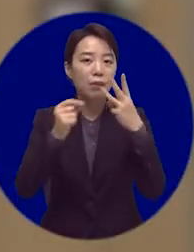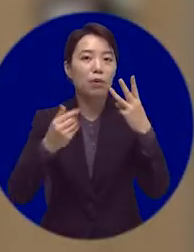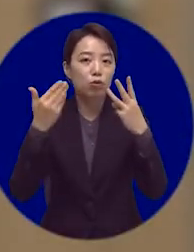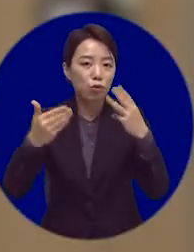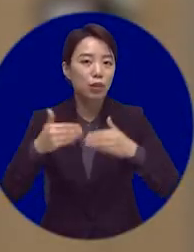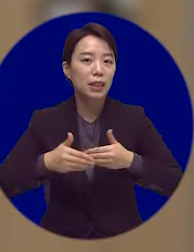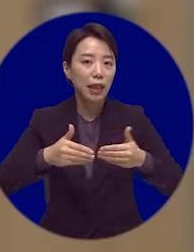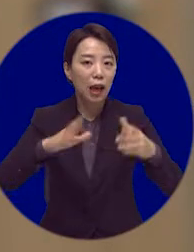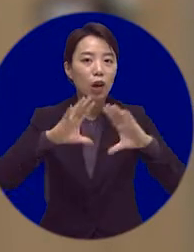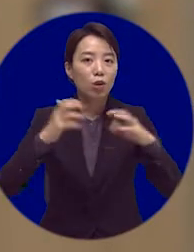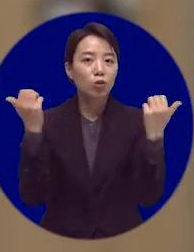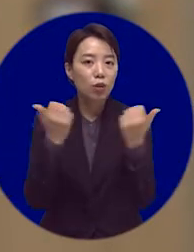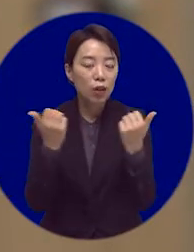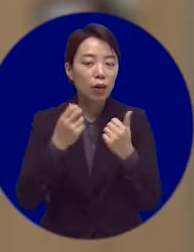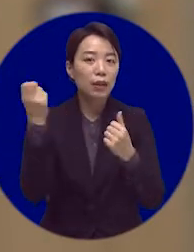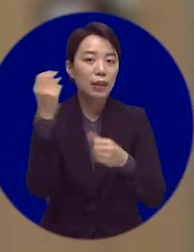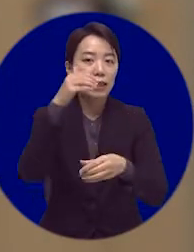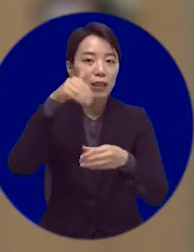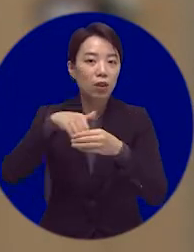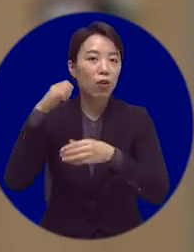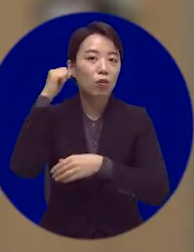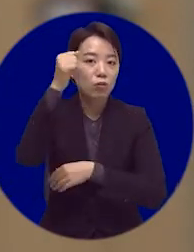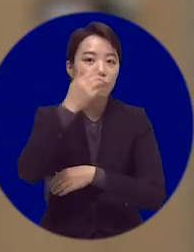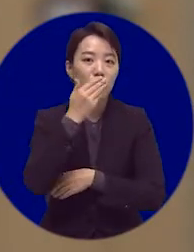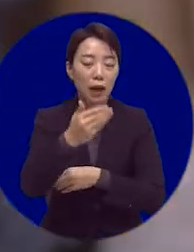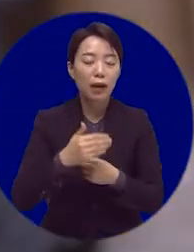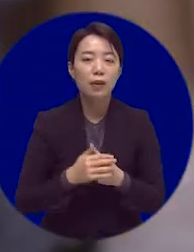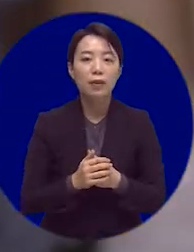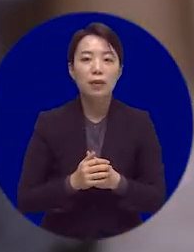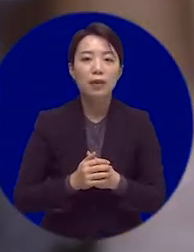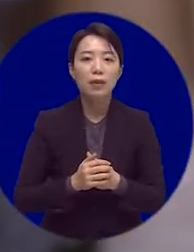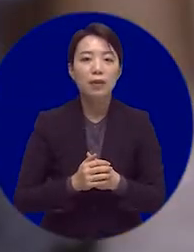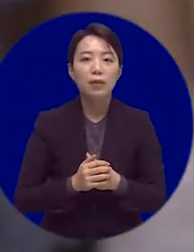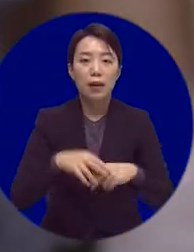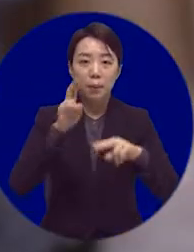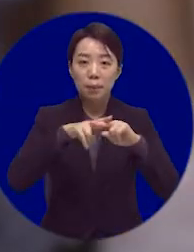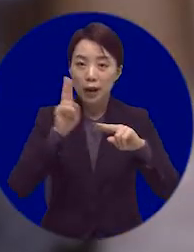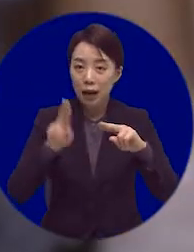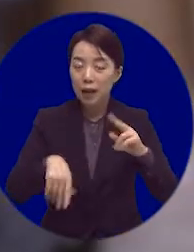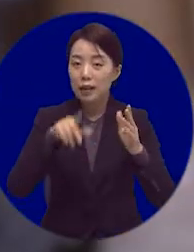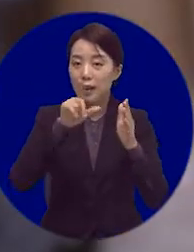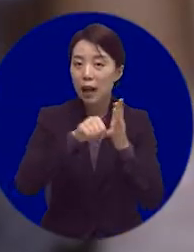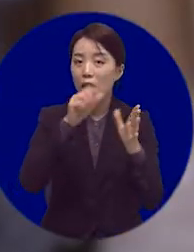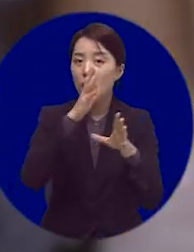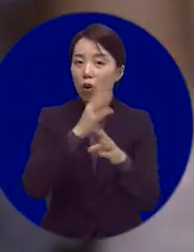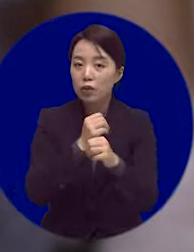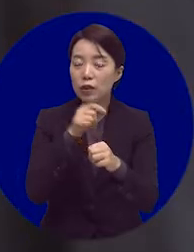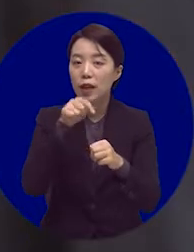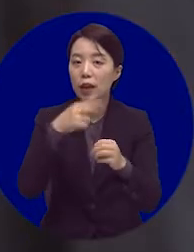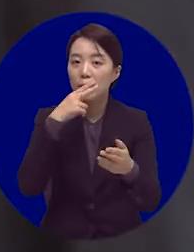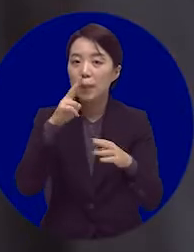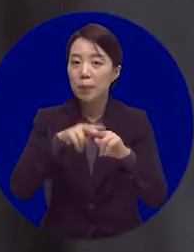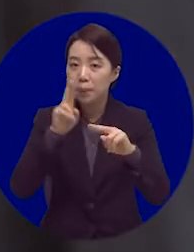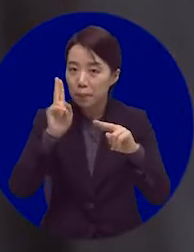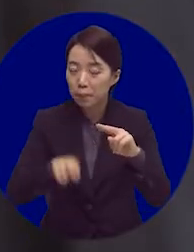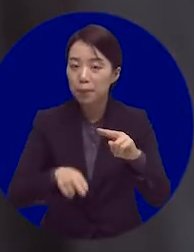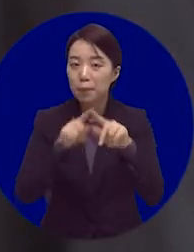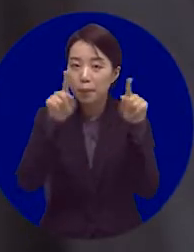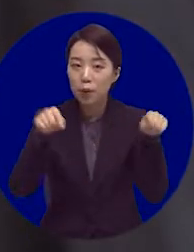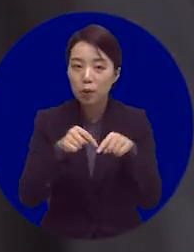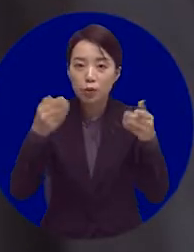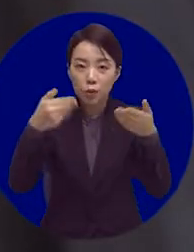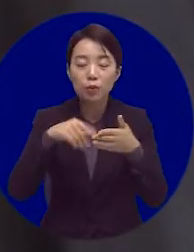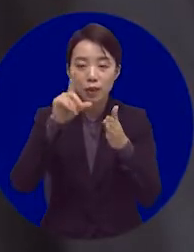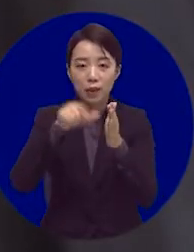9일 실시하는 국회의원 재보궐선거에 출마할 수 있는데요. 사직 시점은 사직원이 소속기관에 접수된